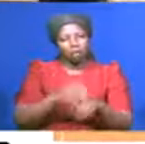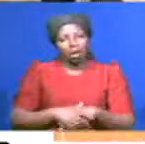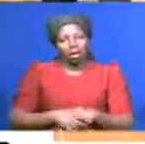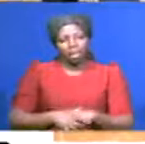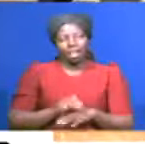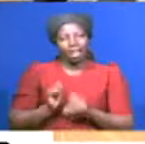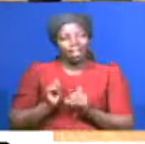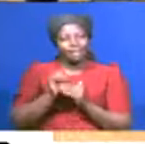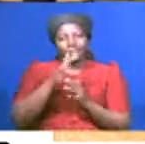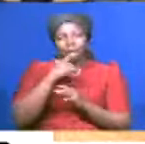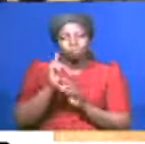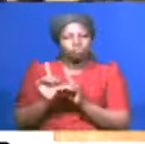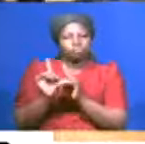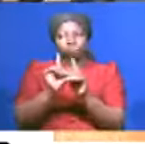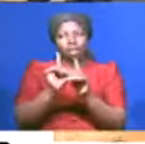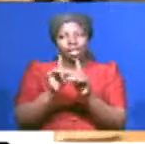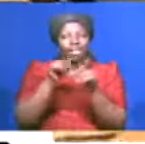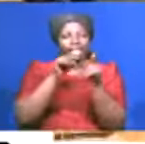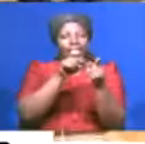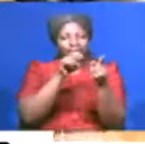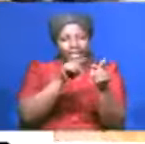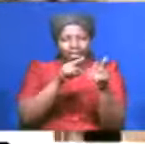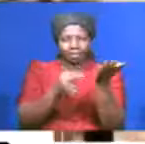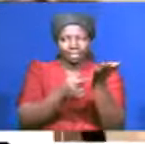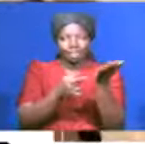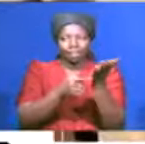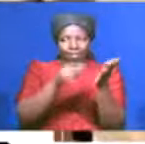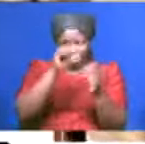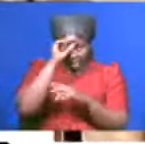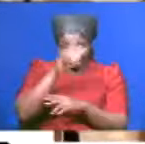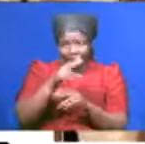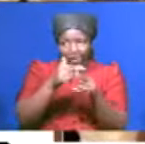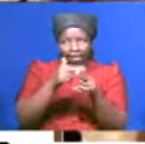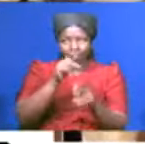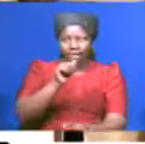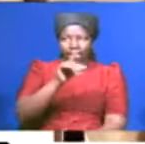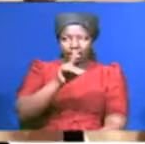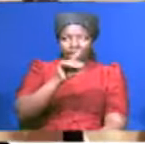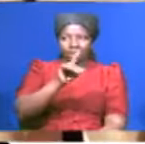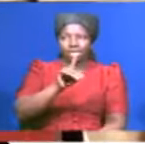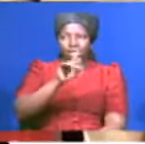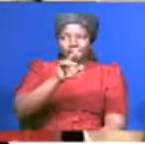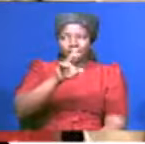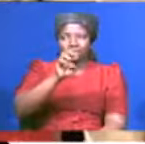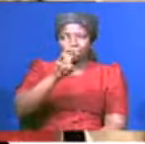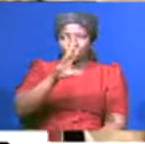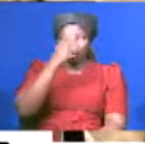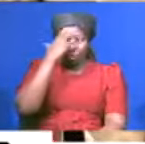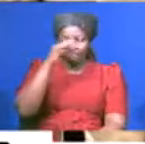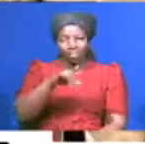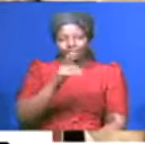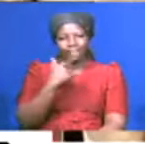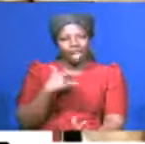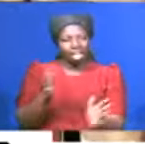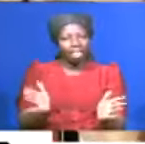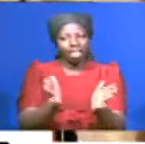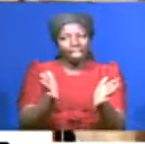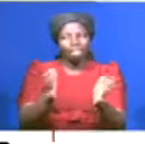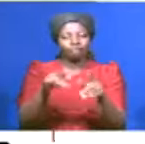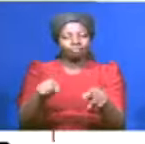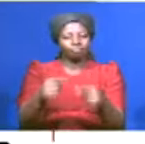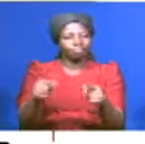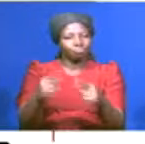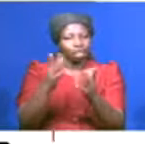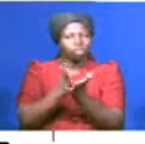naye walimsuta gavana wa Taita Taveta Andrew Mwadime kwa kuchochea uhasama wa kijamii kupitia zogo la